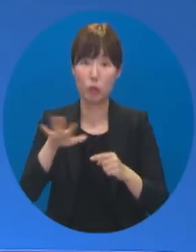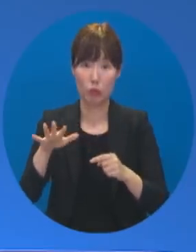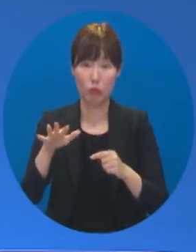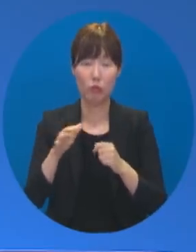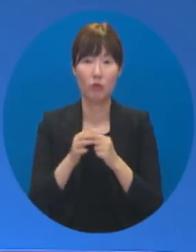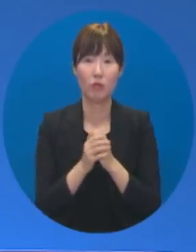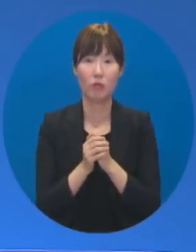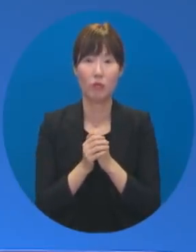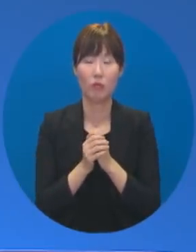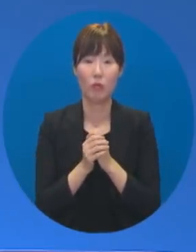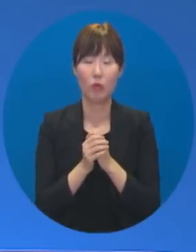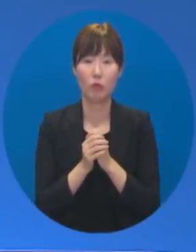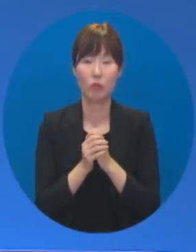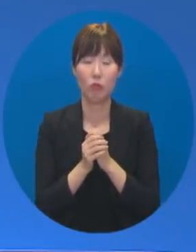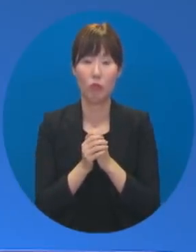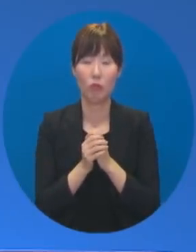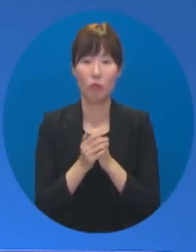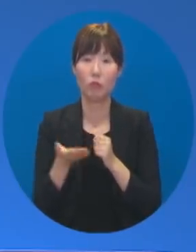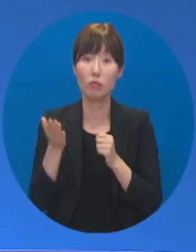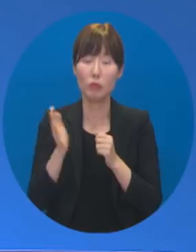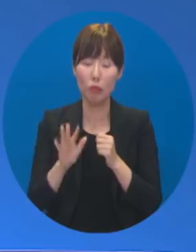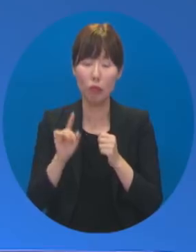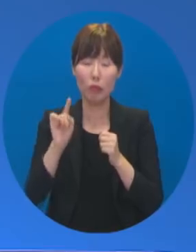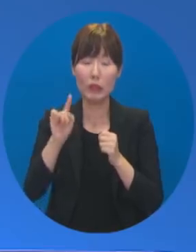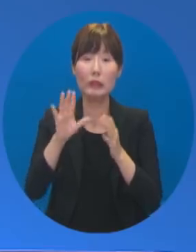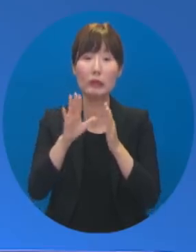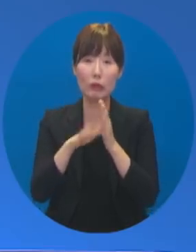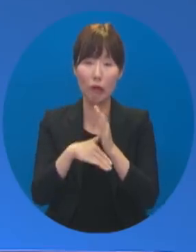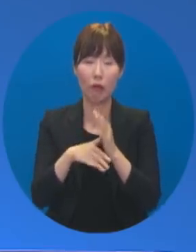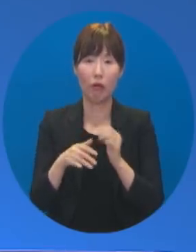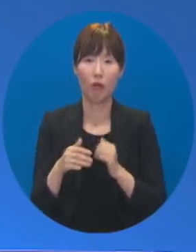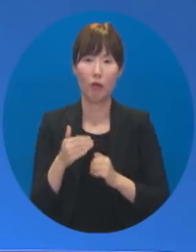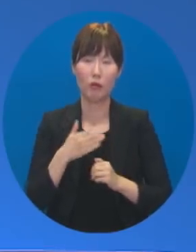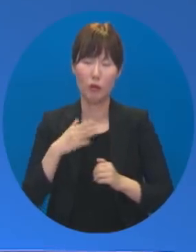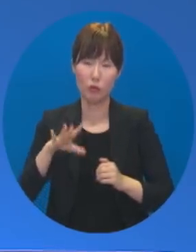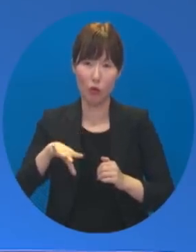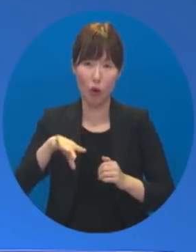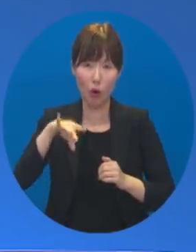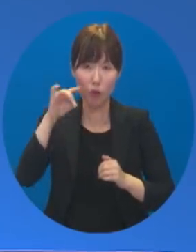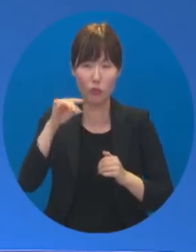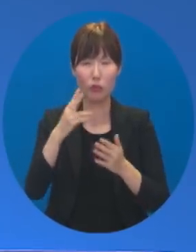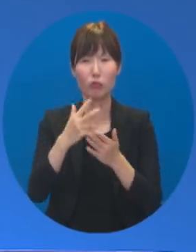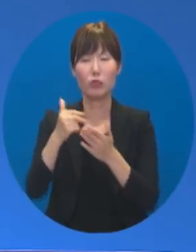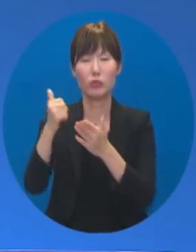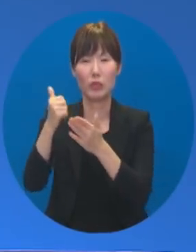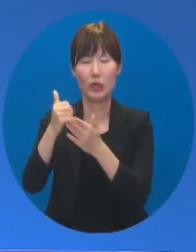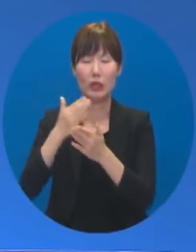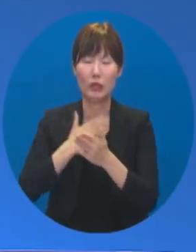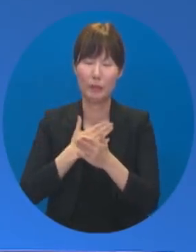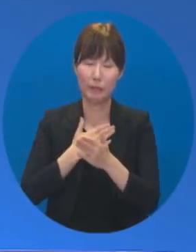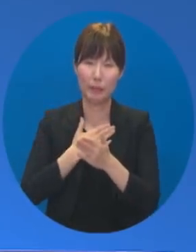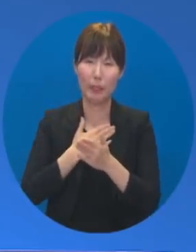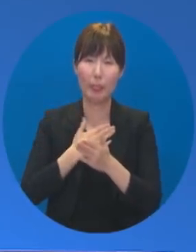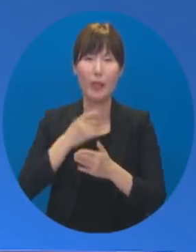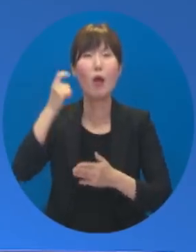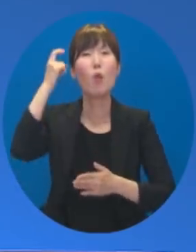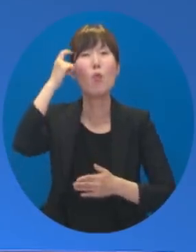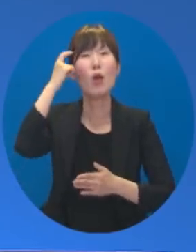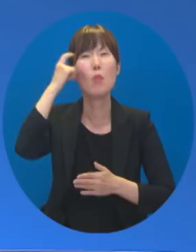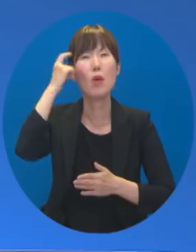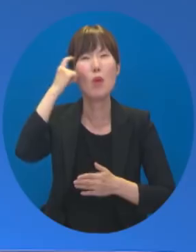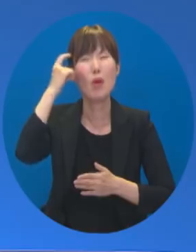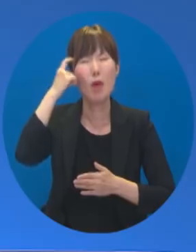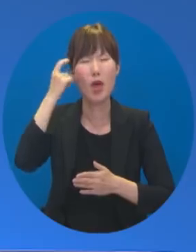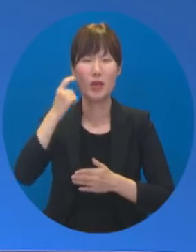나가고 그런데 그때는 처음으로 제가 주님께 그랬어요. 왜 그랬어요? 왜 그랬어?